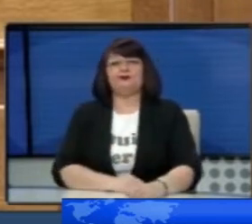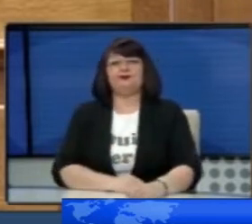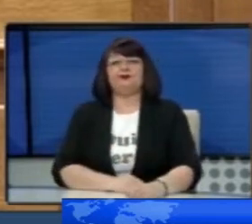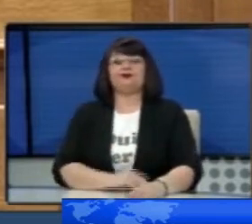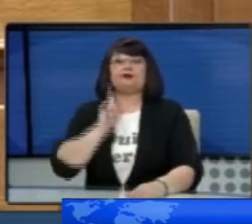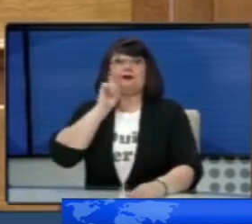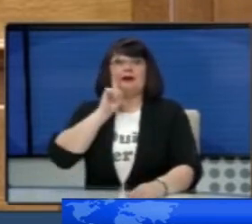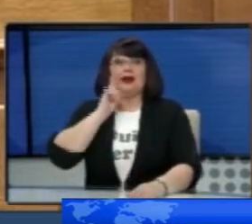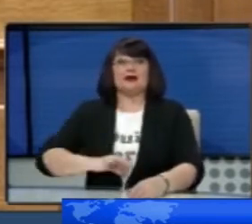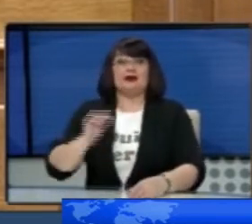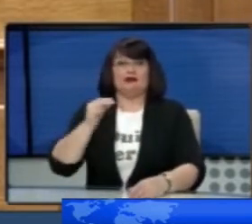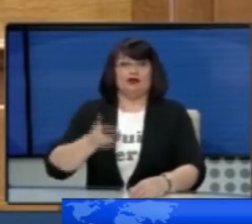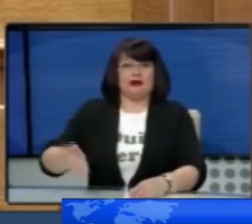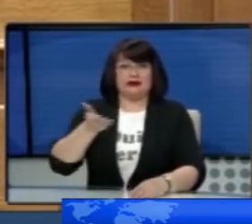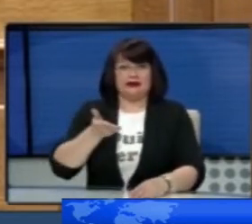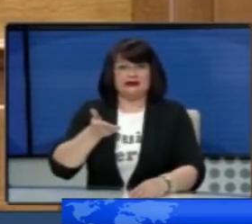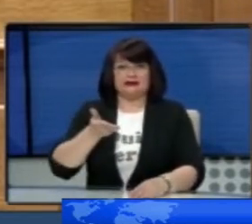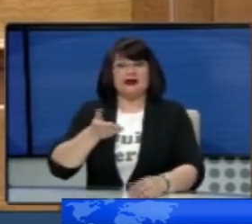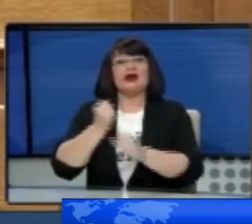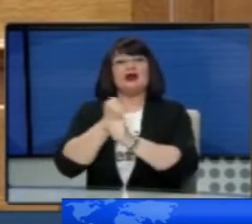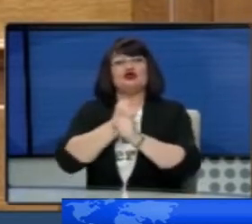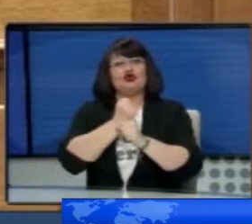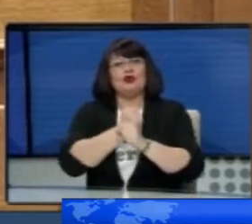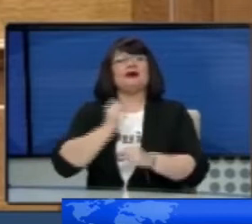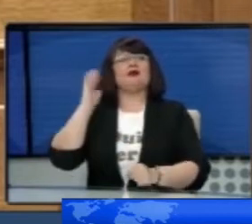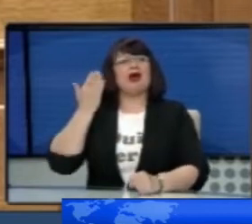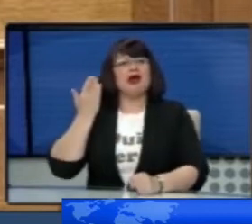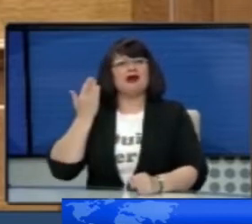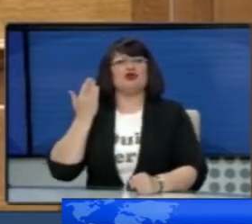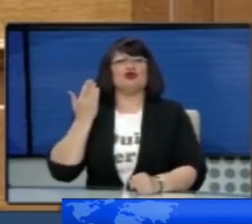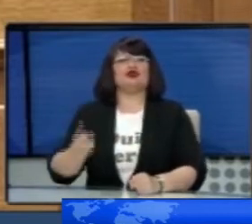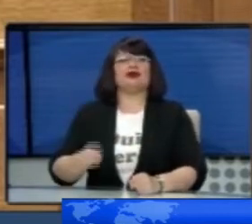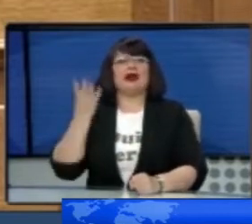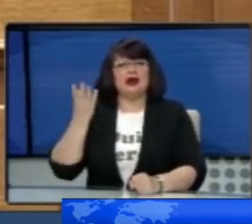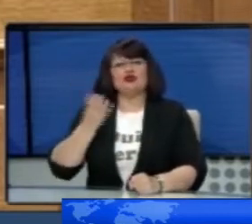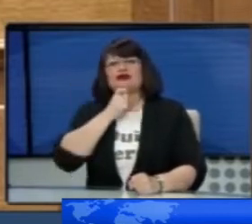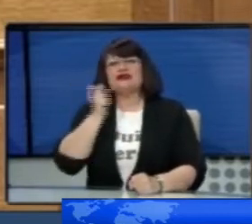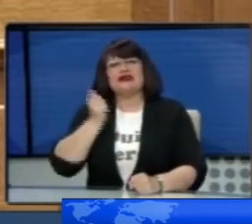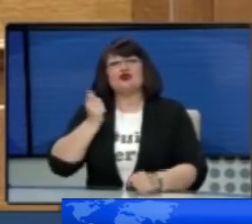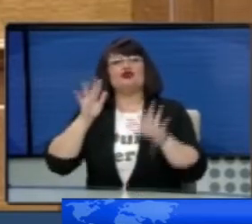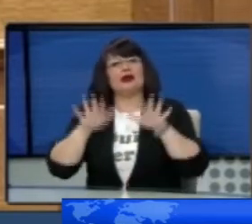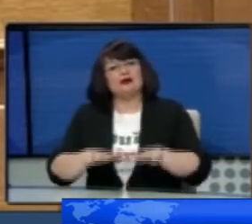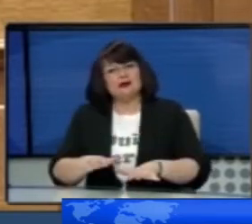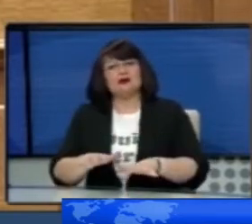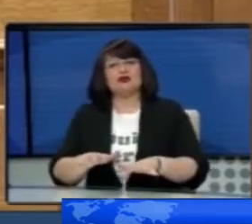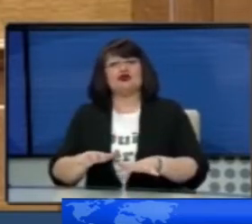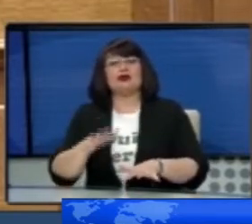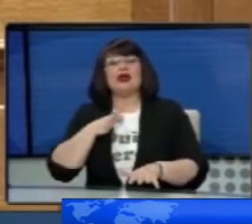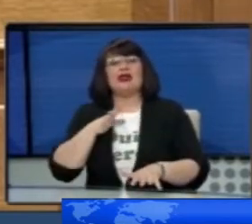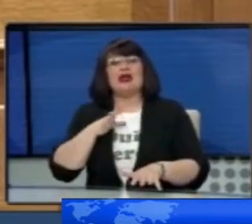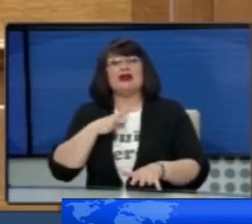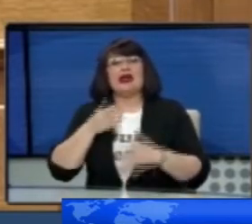Κυρίες και κύριοι βουλευτές, μετά τους εργαζόμενους, τους παλιούς και νέους ταξιούχους, τους ανέργους, θα ήθελα